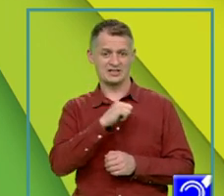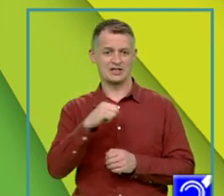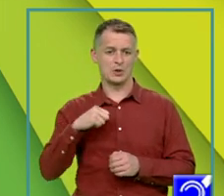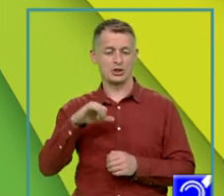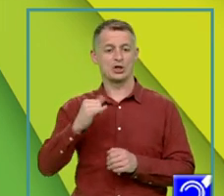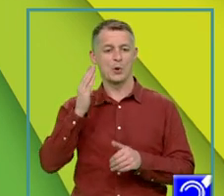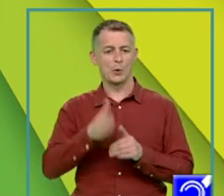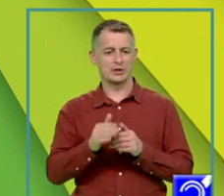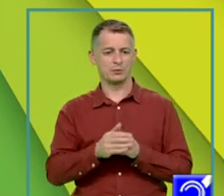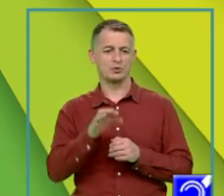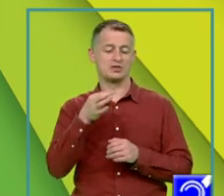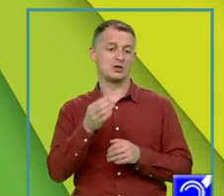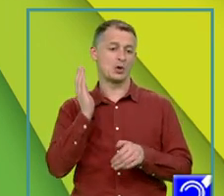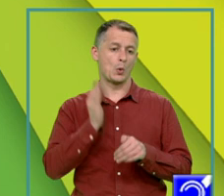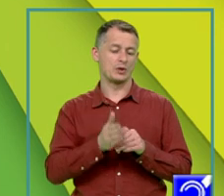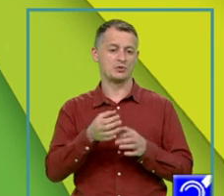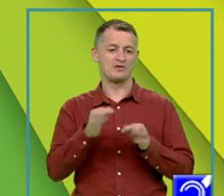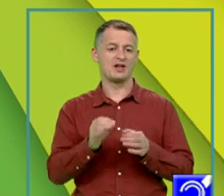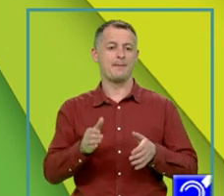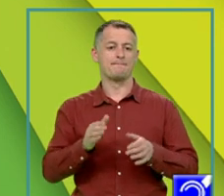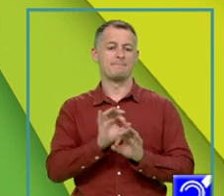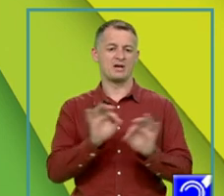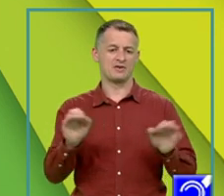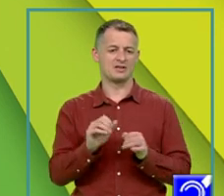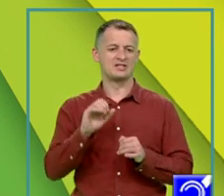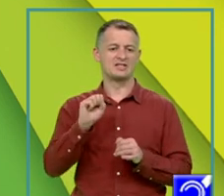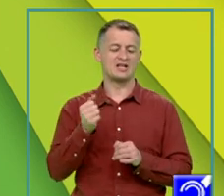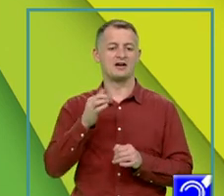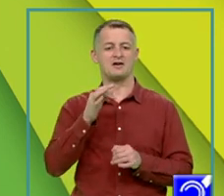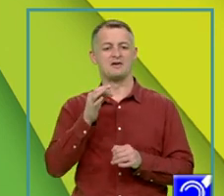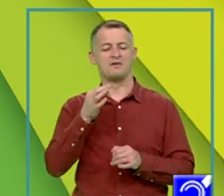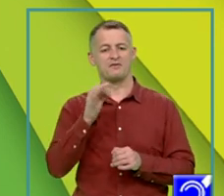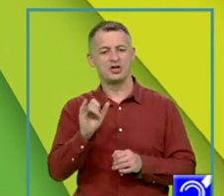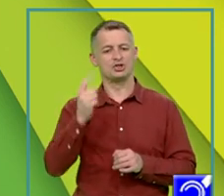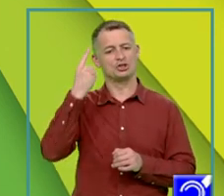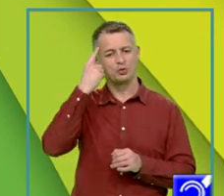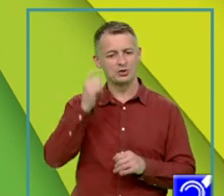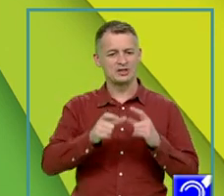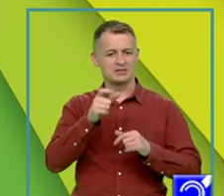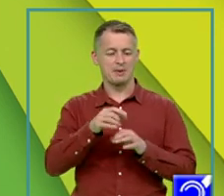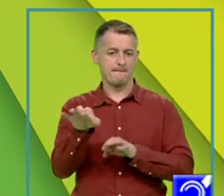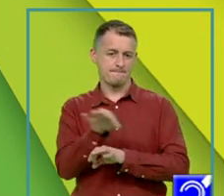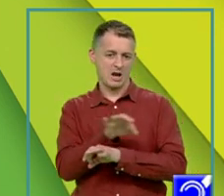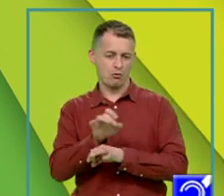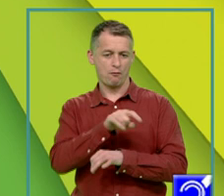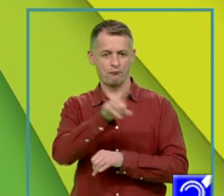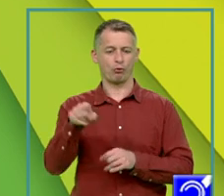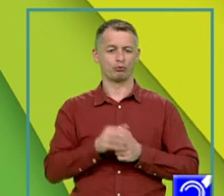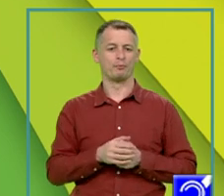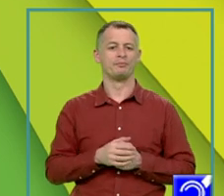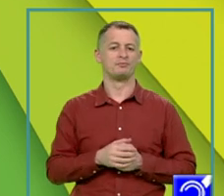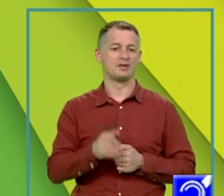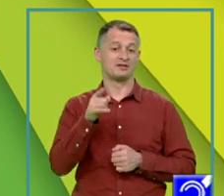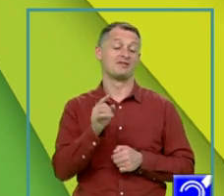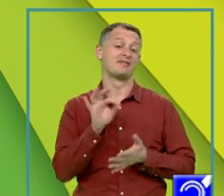ultimul să fie și unul la perfect să fi știut să fi știut ea despre planul vostru este de data aceasta